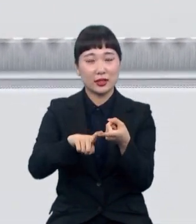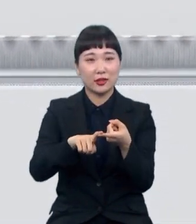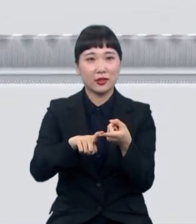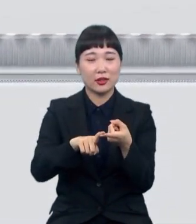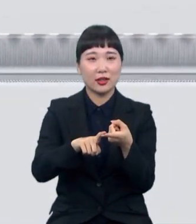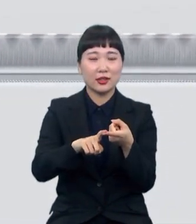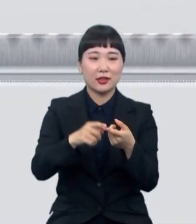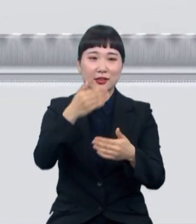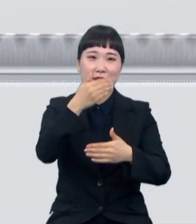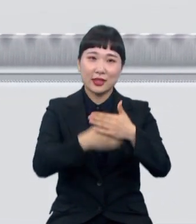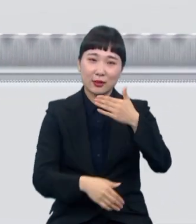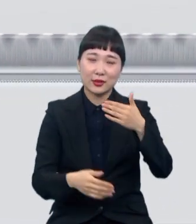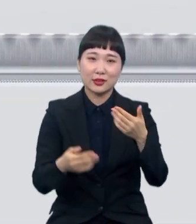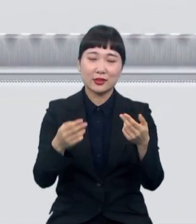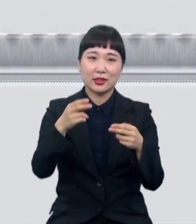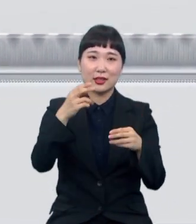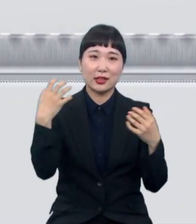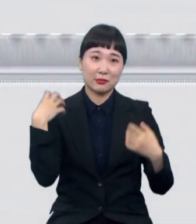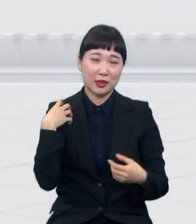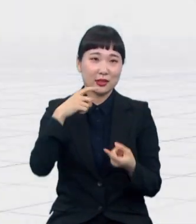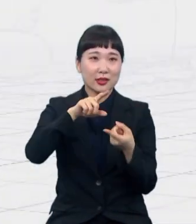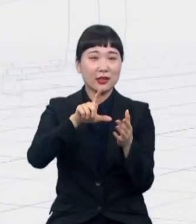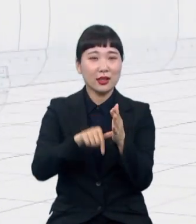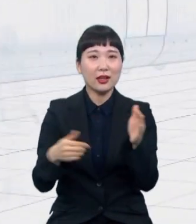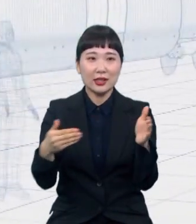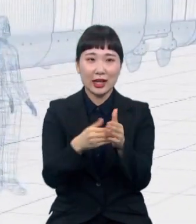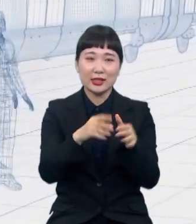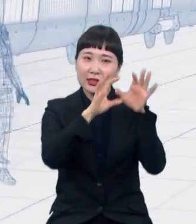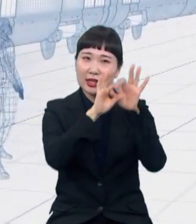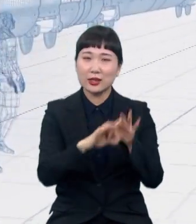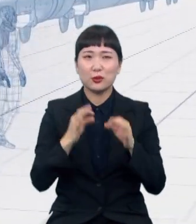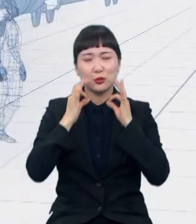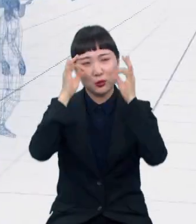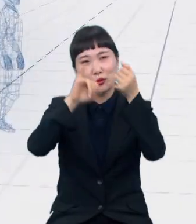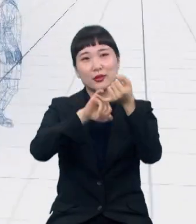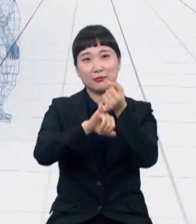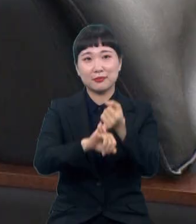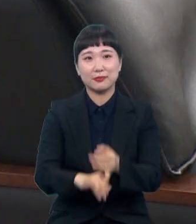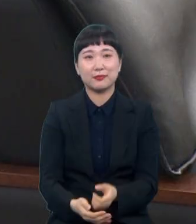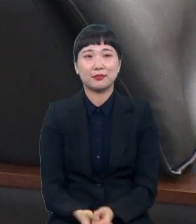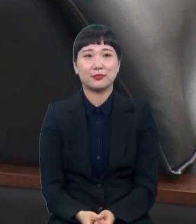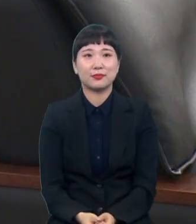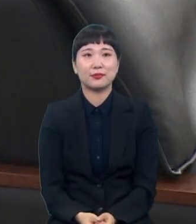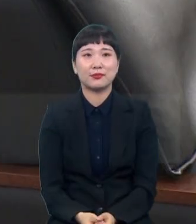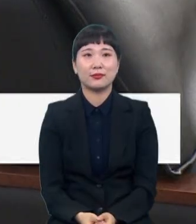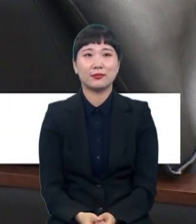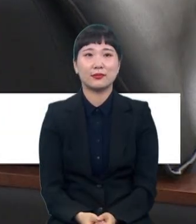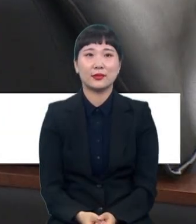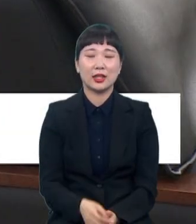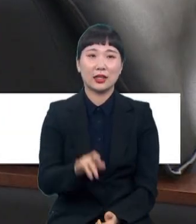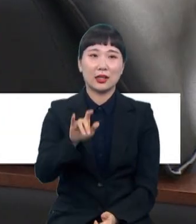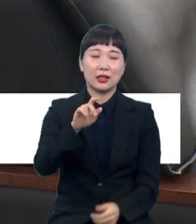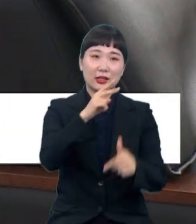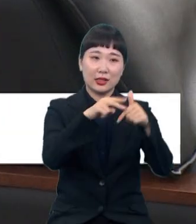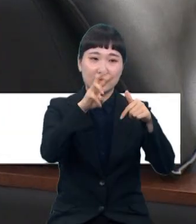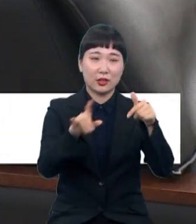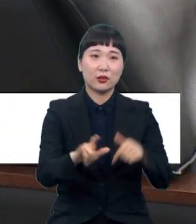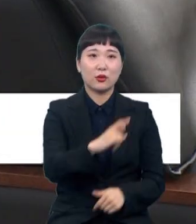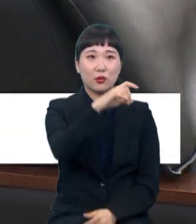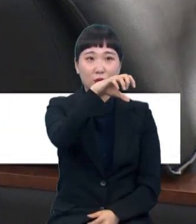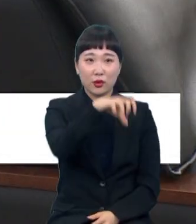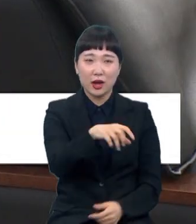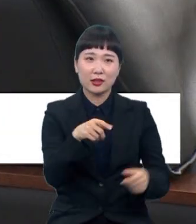동안 구민들과 함께 힘을 모아 실현시키는 데 주력할 방침입니다. 인천공항 주변지역 개발지원 특별법